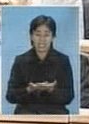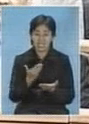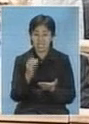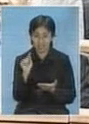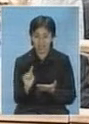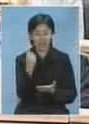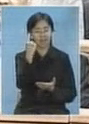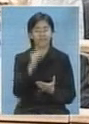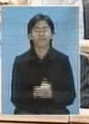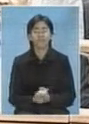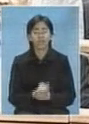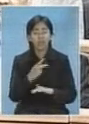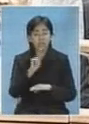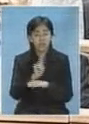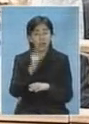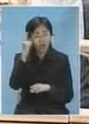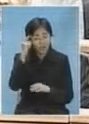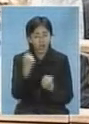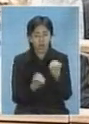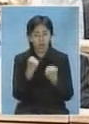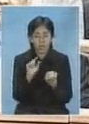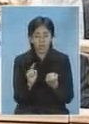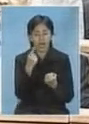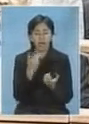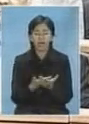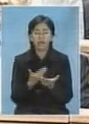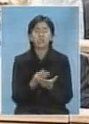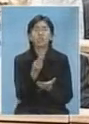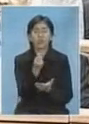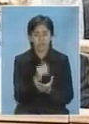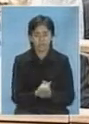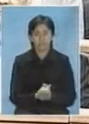ะครับท่านประธานทราบไหมครับรถยนต์คันแรกใช้เงินไปเท่าไหร่ครับ